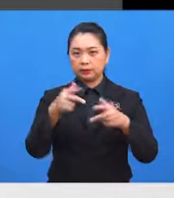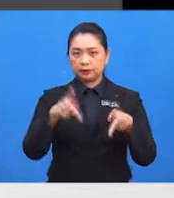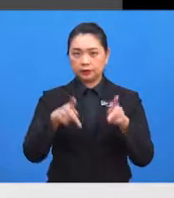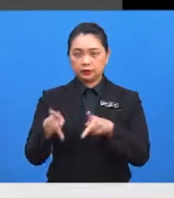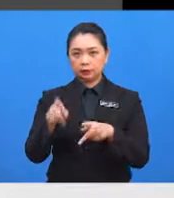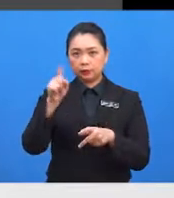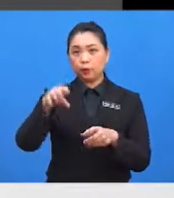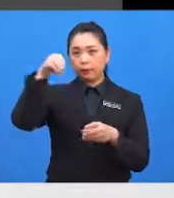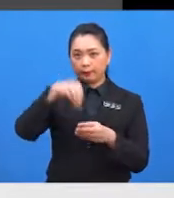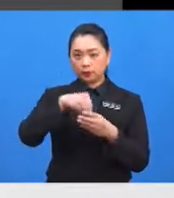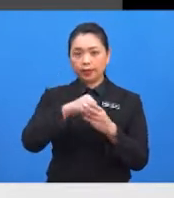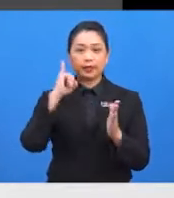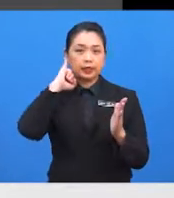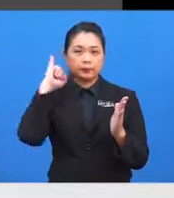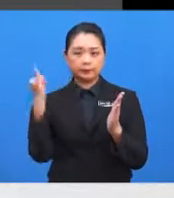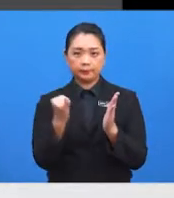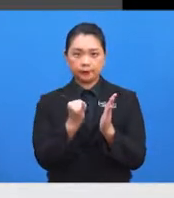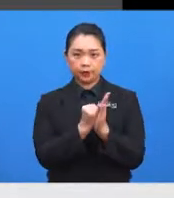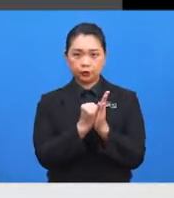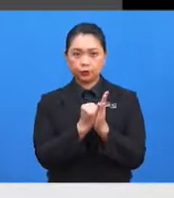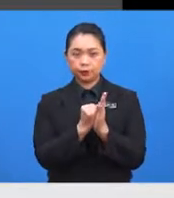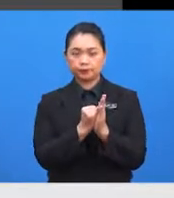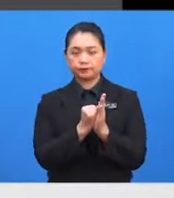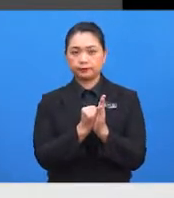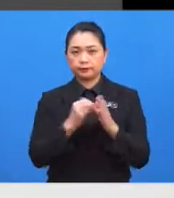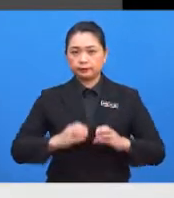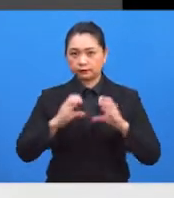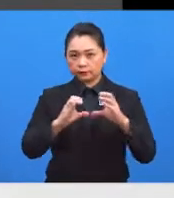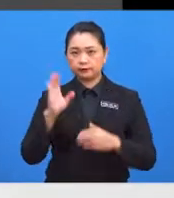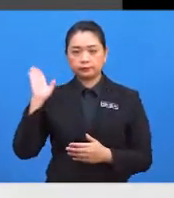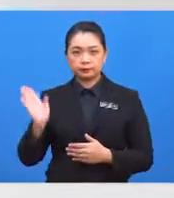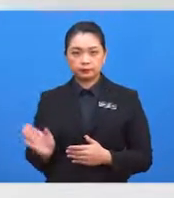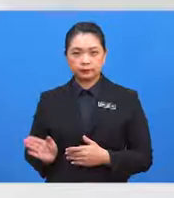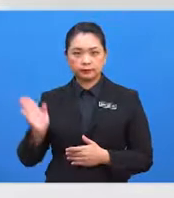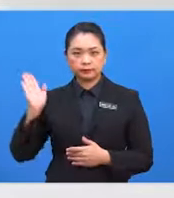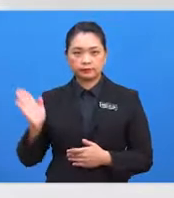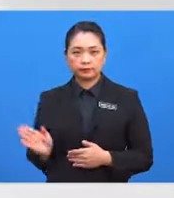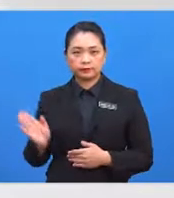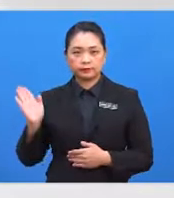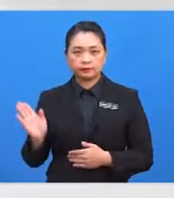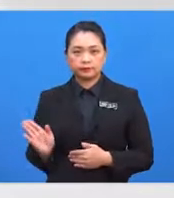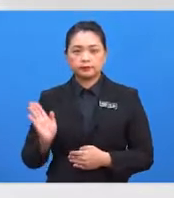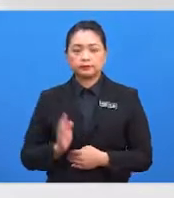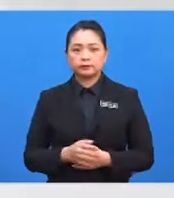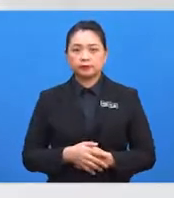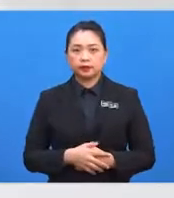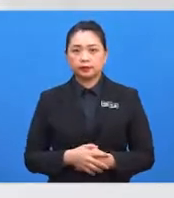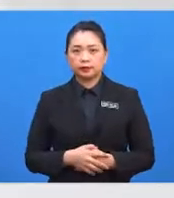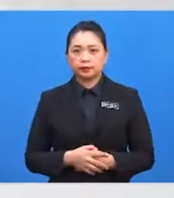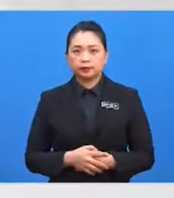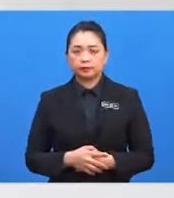memasukkan image. Cara untuk memasukkan image adalah klik